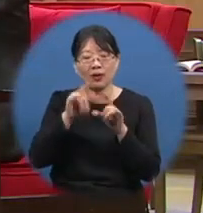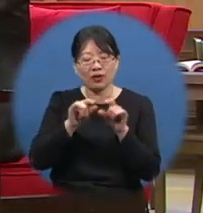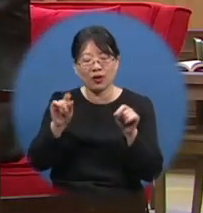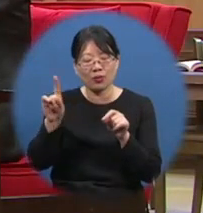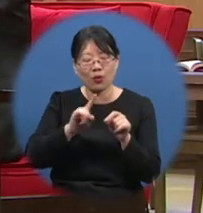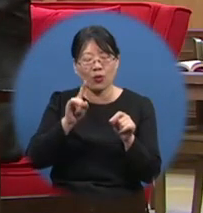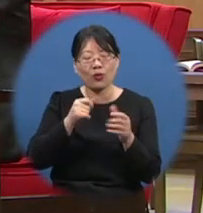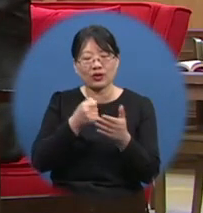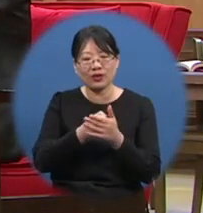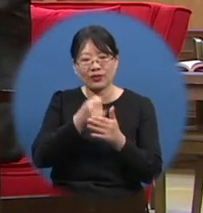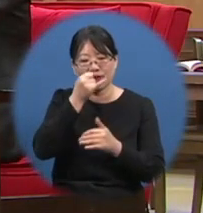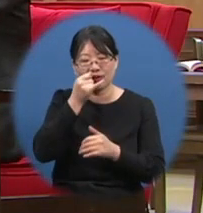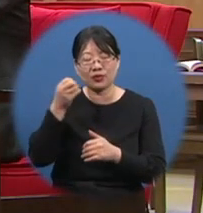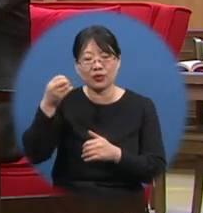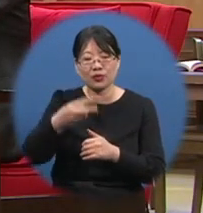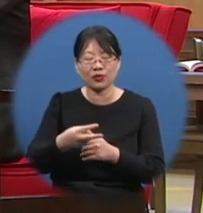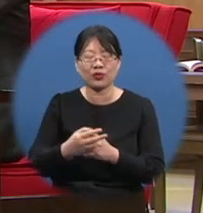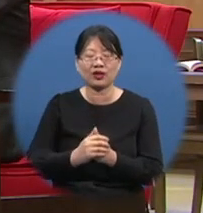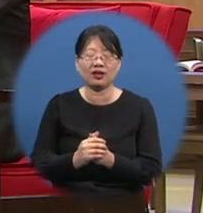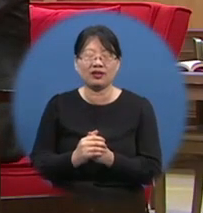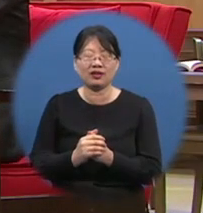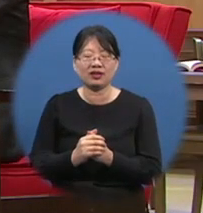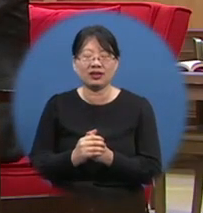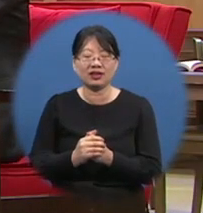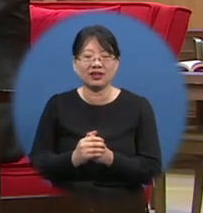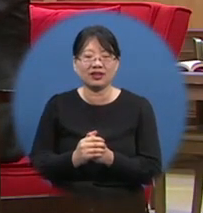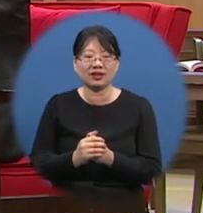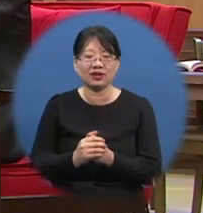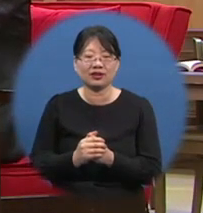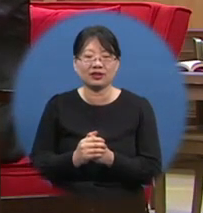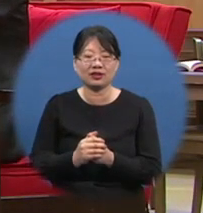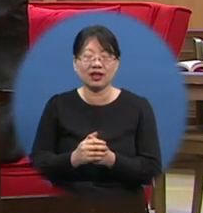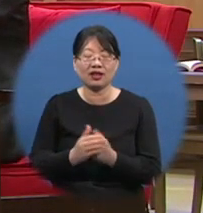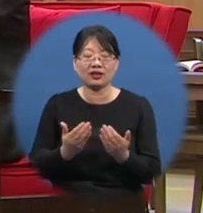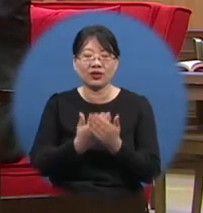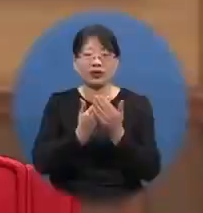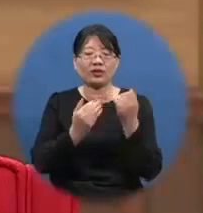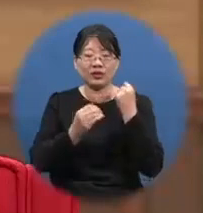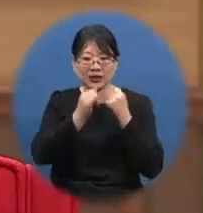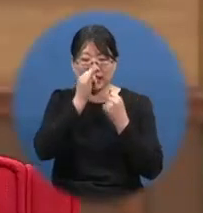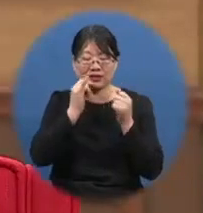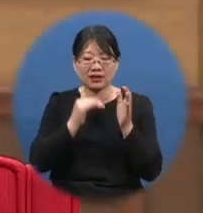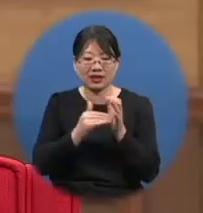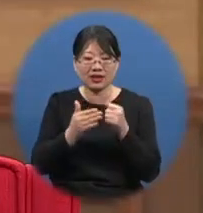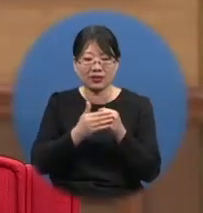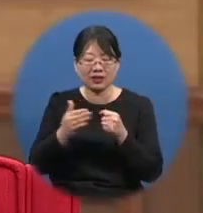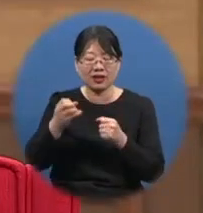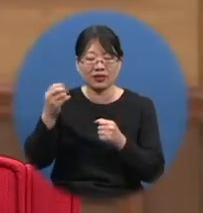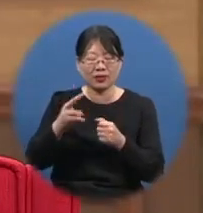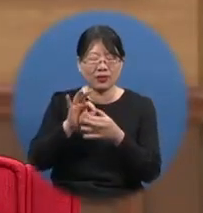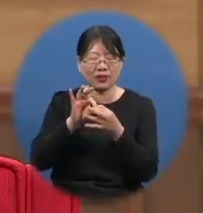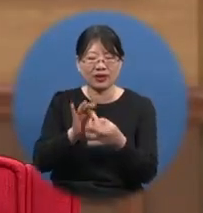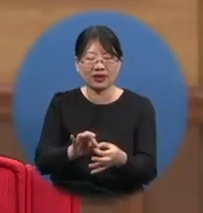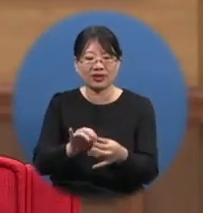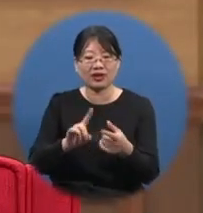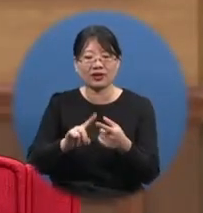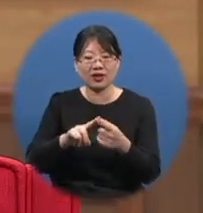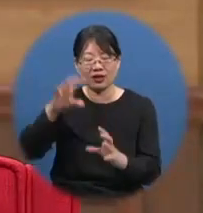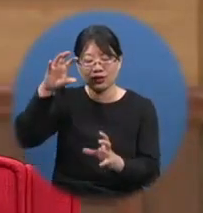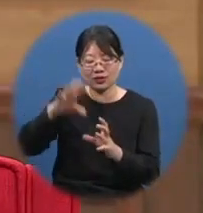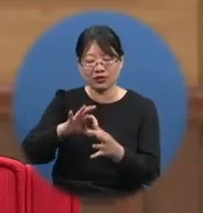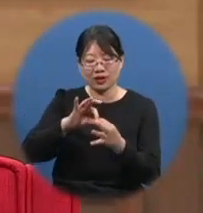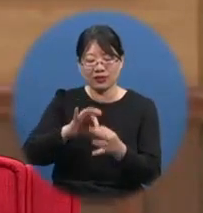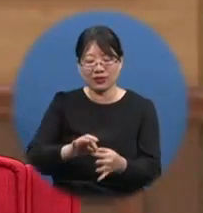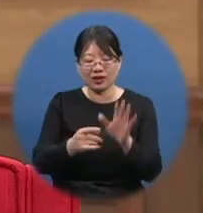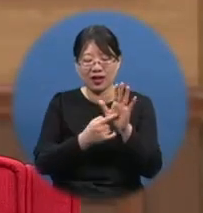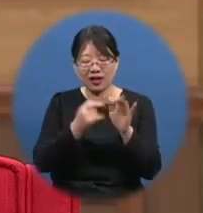뭘로 잡을 거고 또 그 이름의 성장 동력이 이게 되겠죠. 그다음 끊임없이 그게 융합이